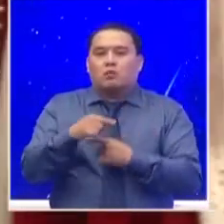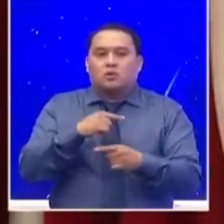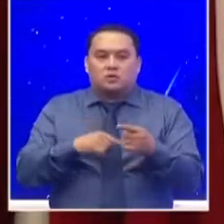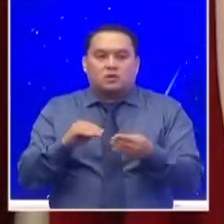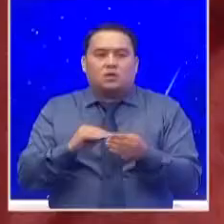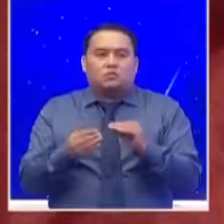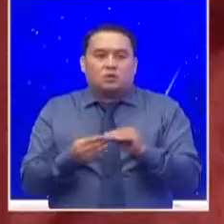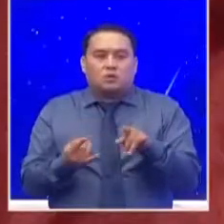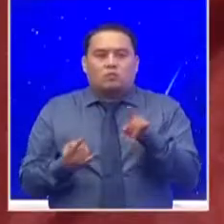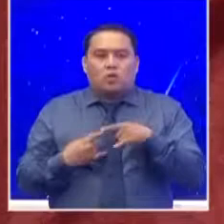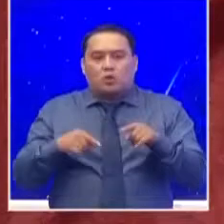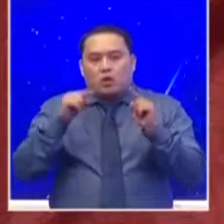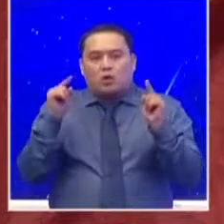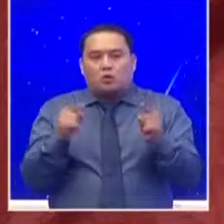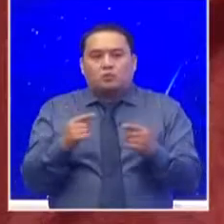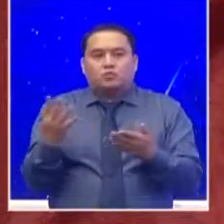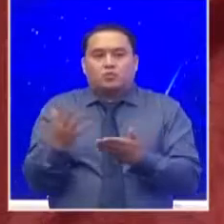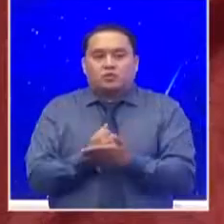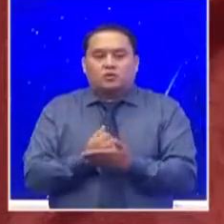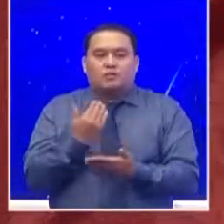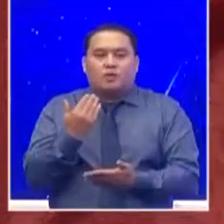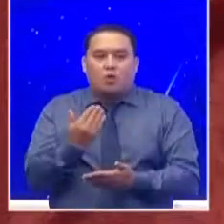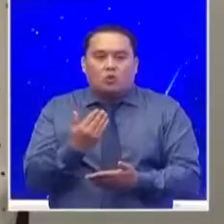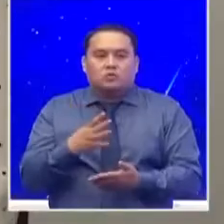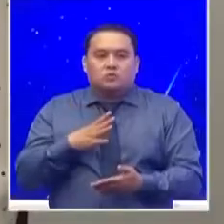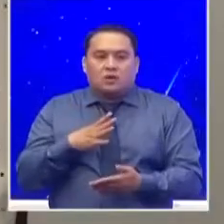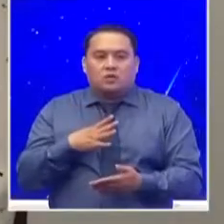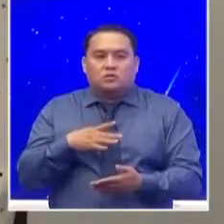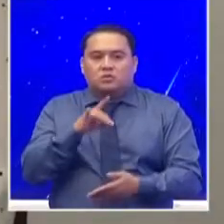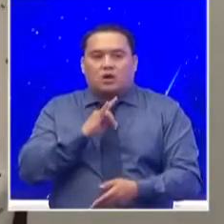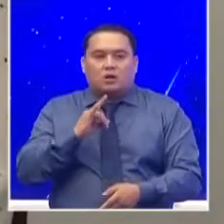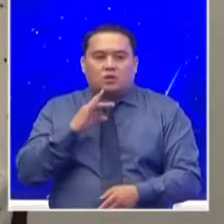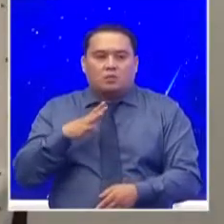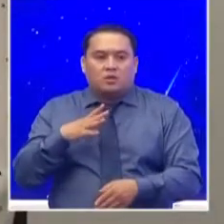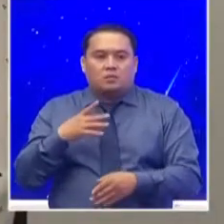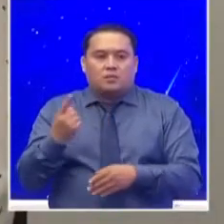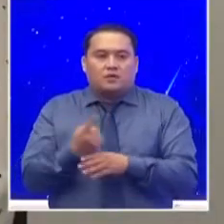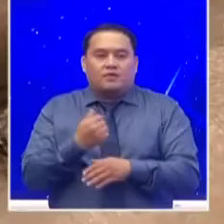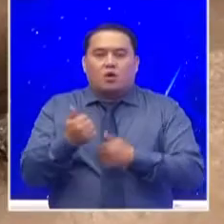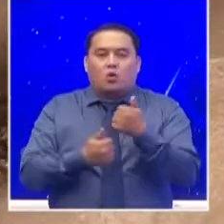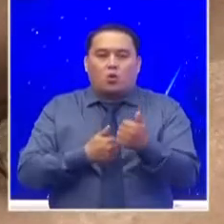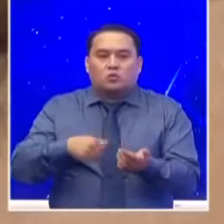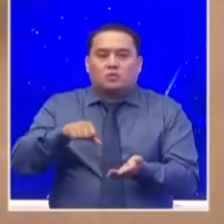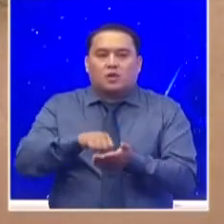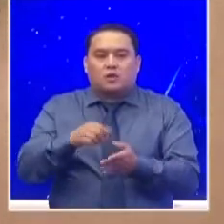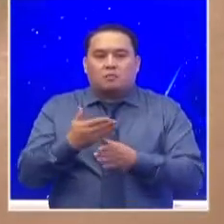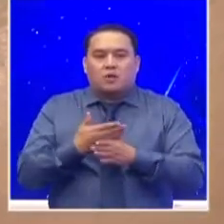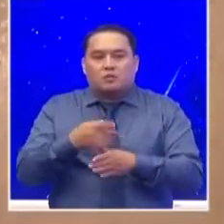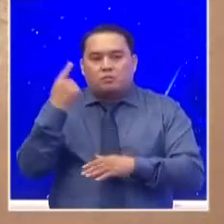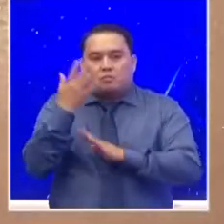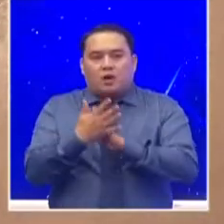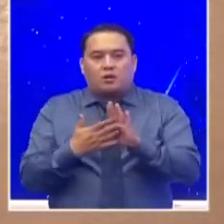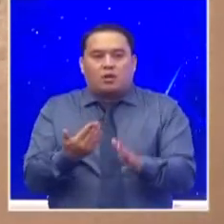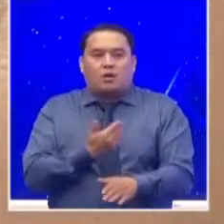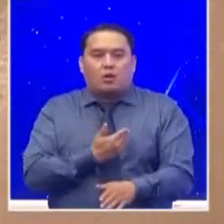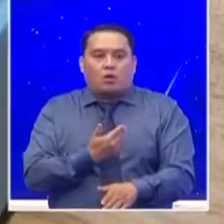камнями камзолы пользуются огромным успехом. Переломным моментом, вспоминает Женезгуль, стал первый конкурс, участие в котором помогло девушке понять, что она